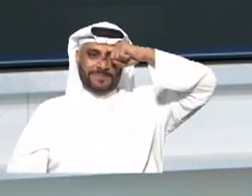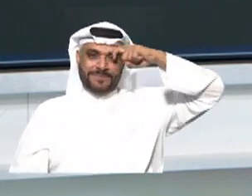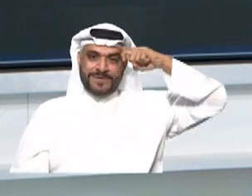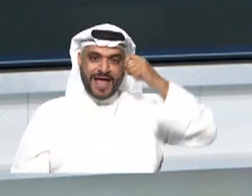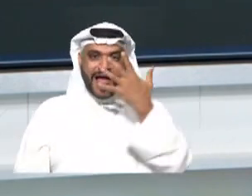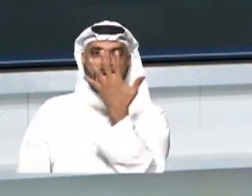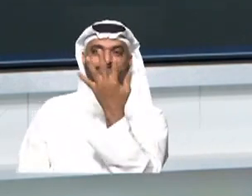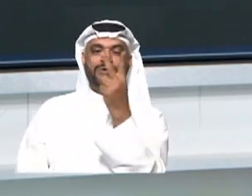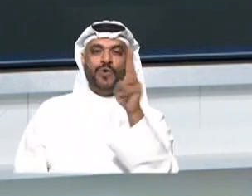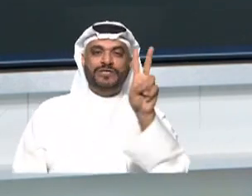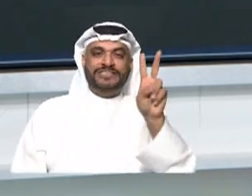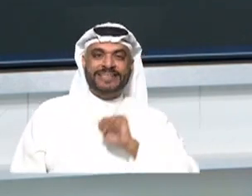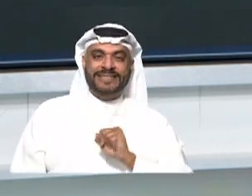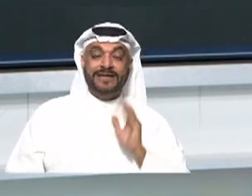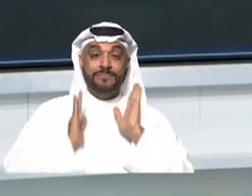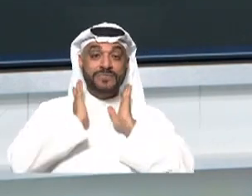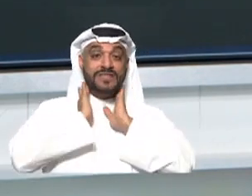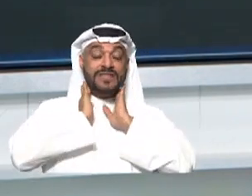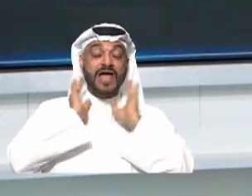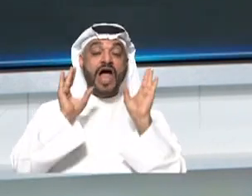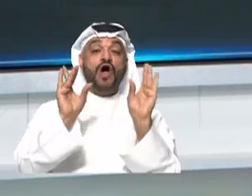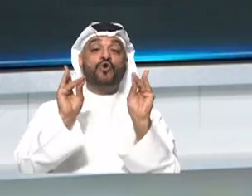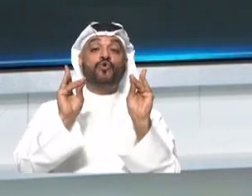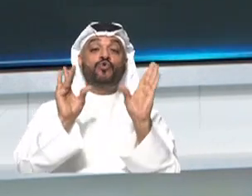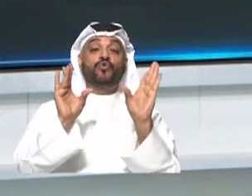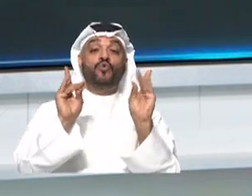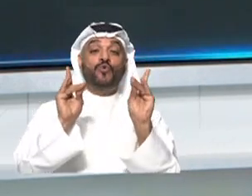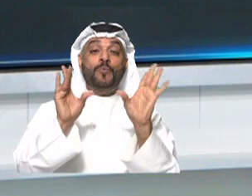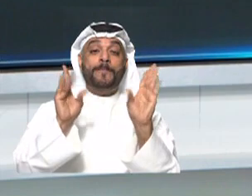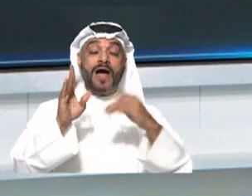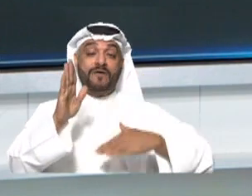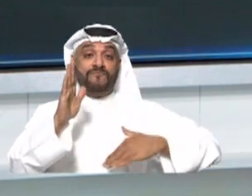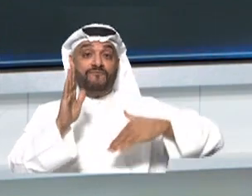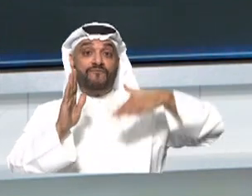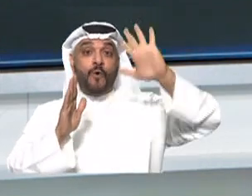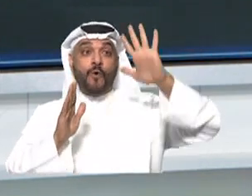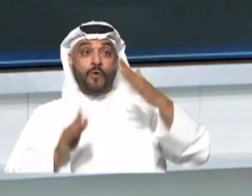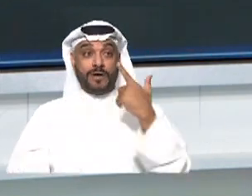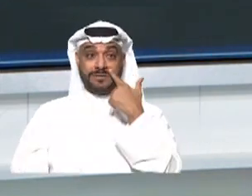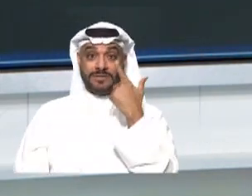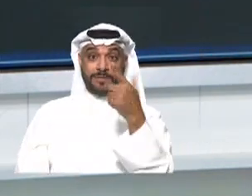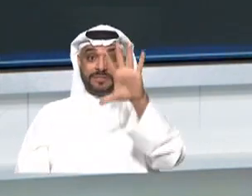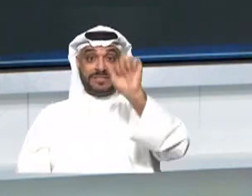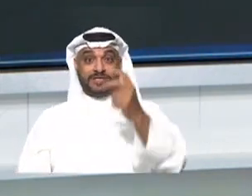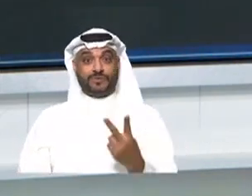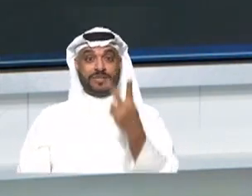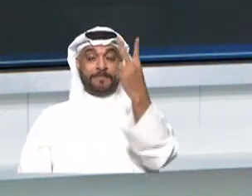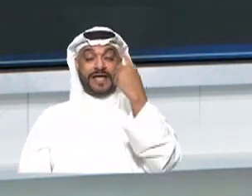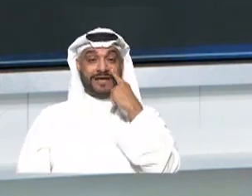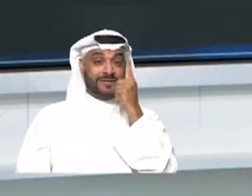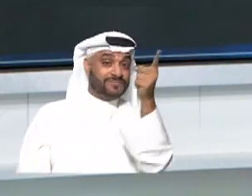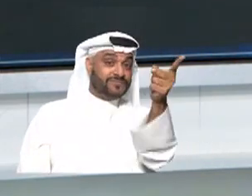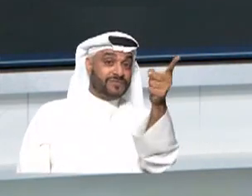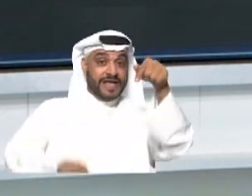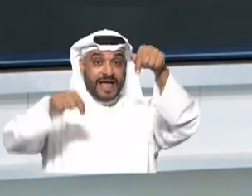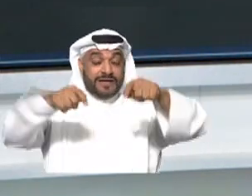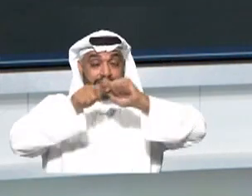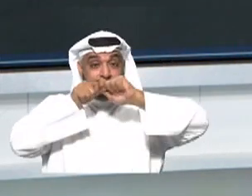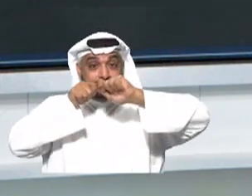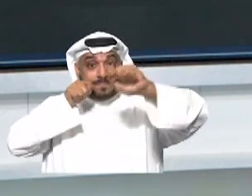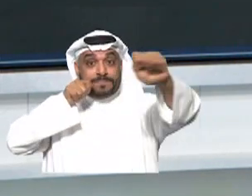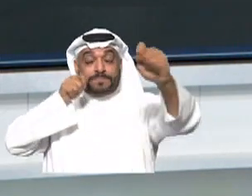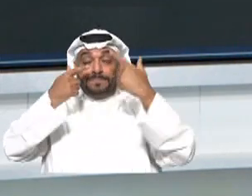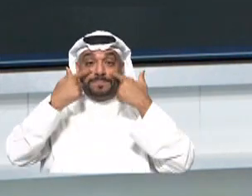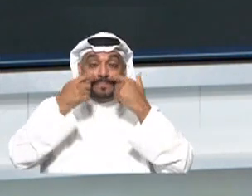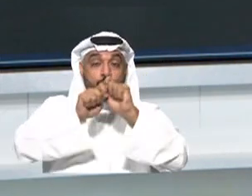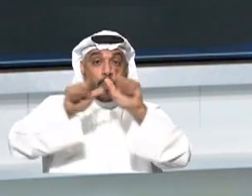لاحظ الرطوبة النسبية مرتفعة 79%. أما الرؤية الأفقية جيدة تزيد عن 10 كيلو. الليلة فرص أمطار الخير